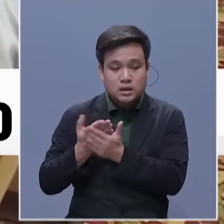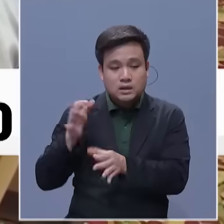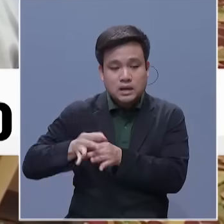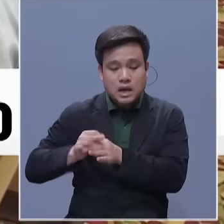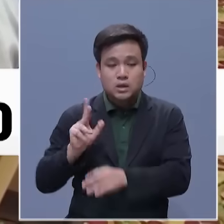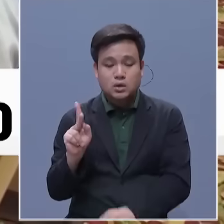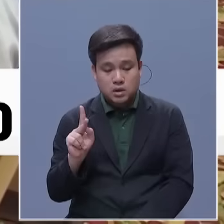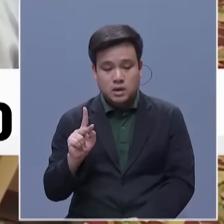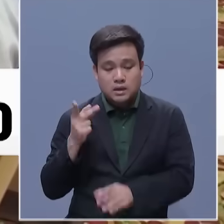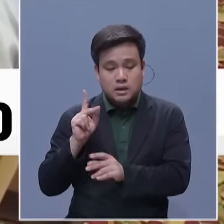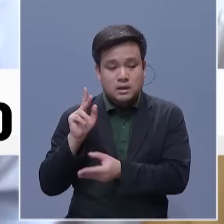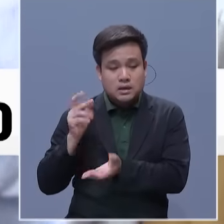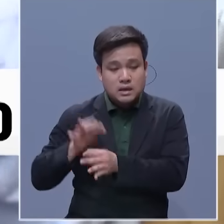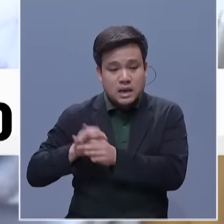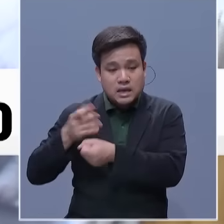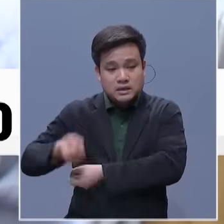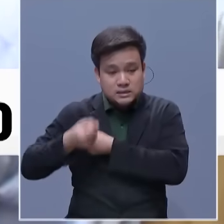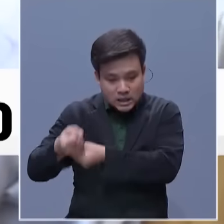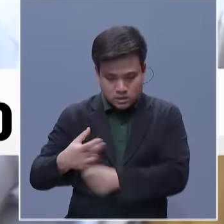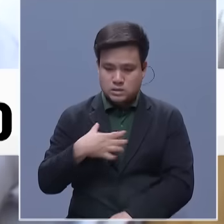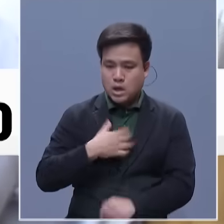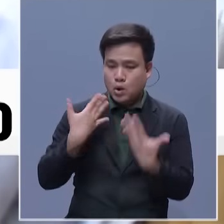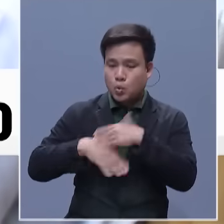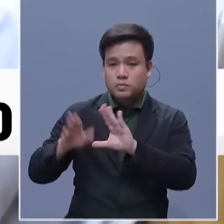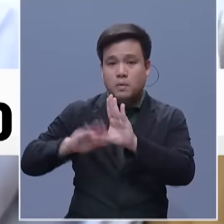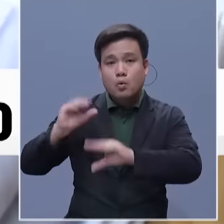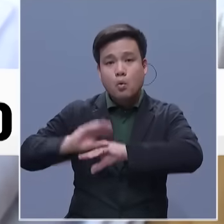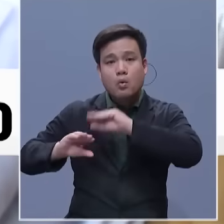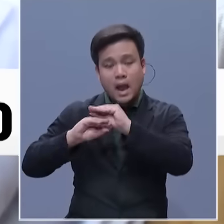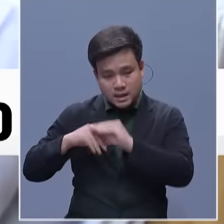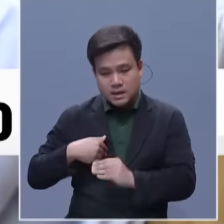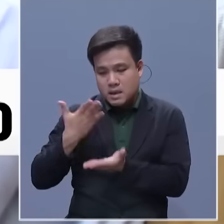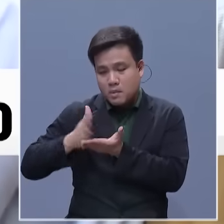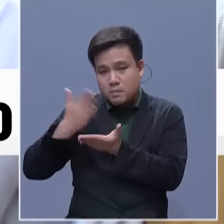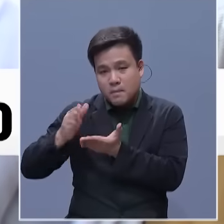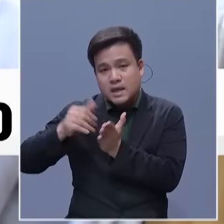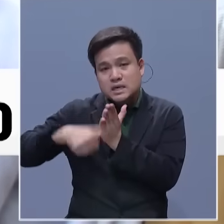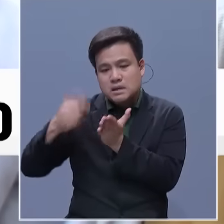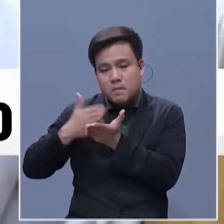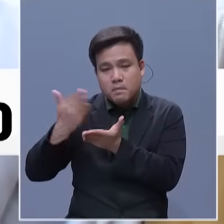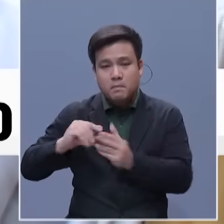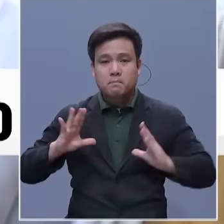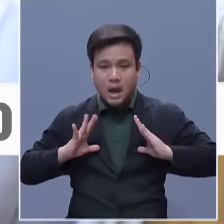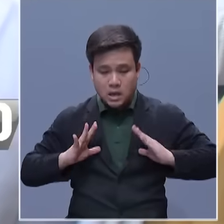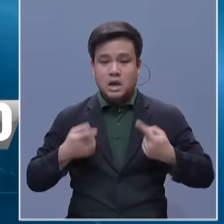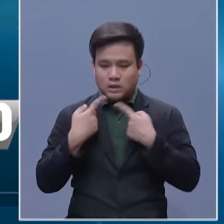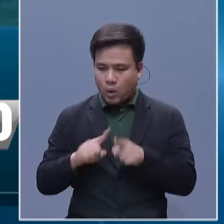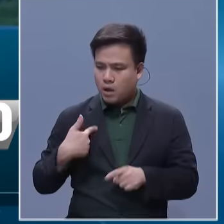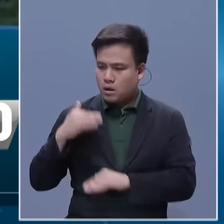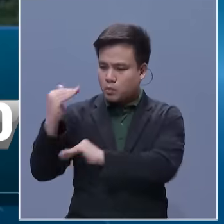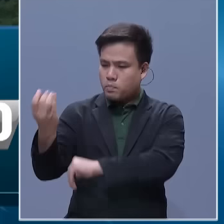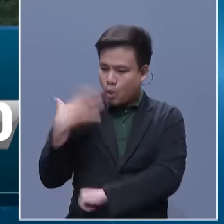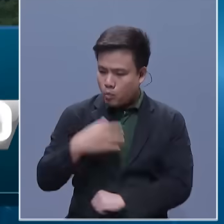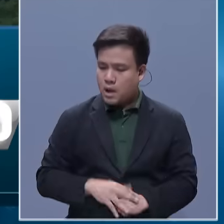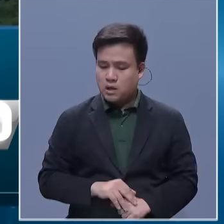หนี้แต่มันติดตรงที่เงื่อนไขของมาตรการที่กำหนดให้เกษตรกรที่ที่จะเข้าร่วมมาตรการต้องมีหนี้ไม่เกิน 300,000